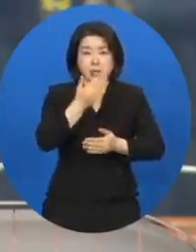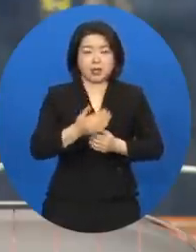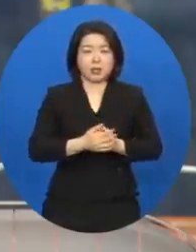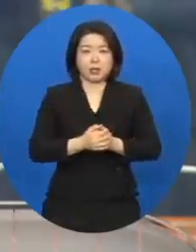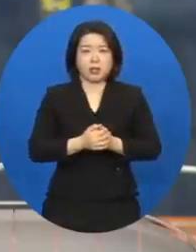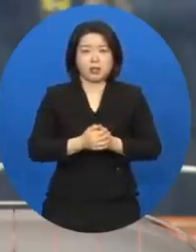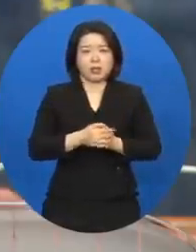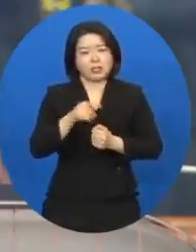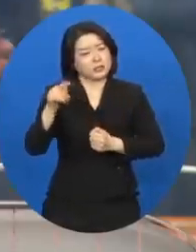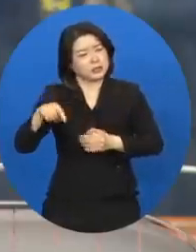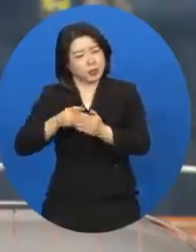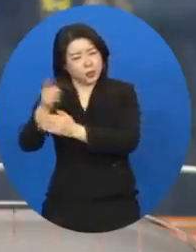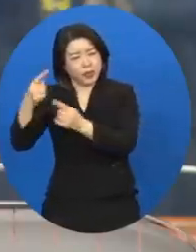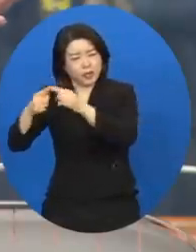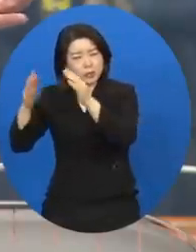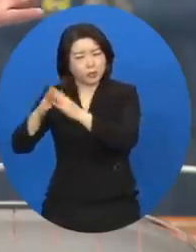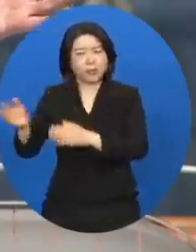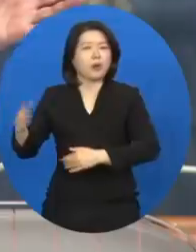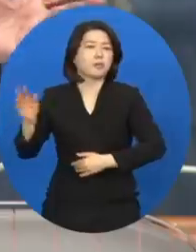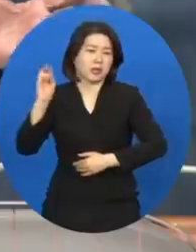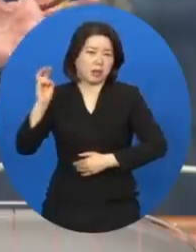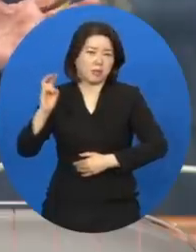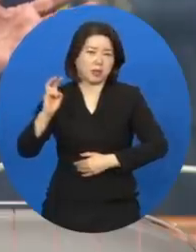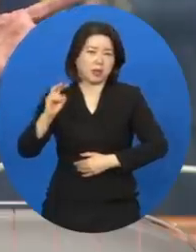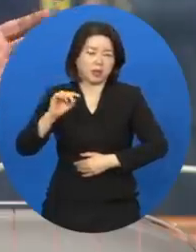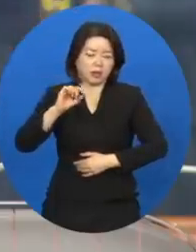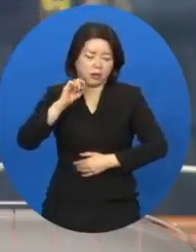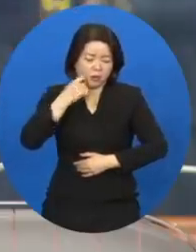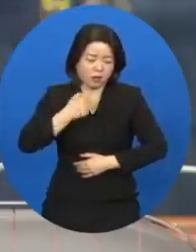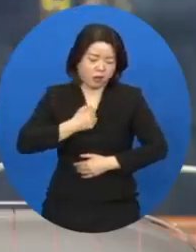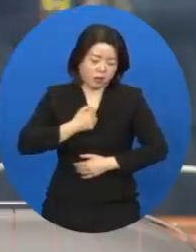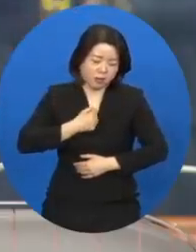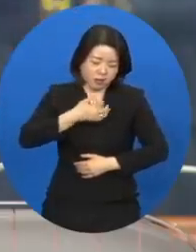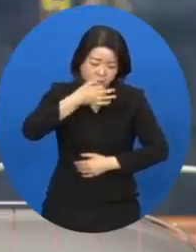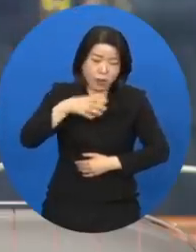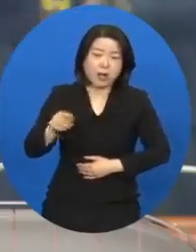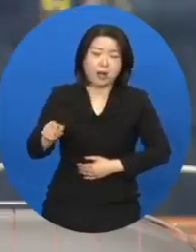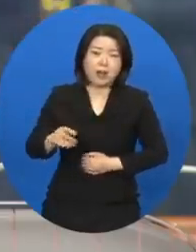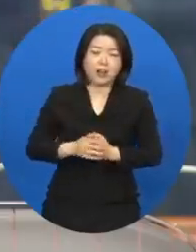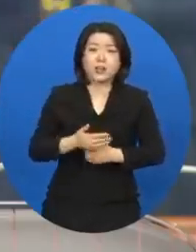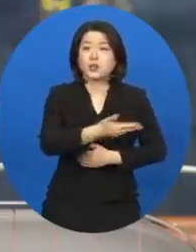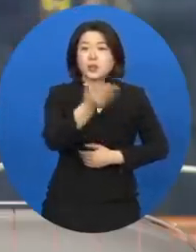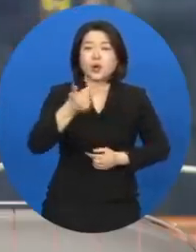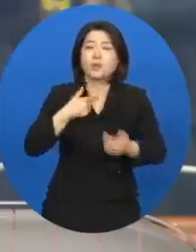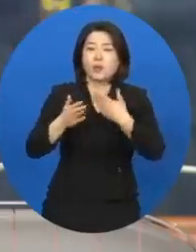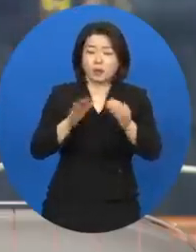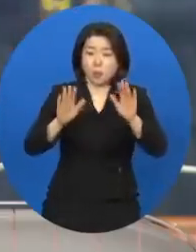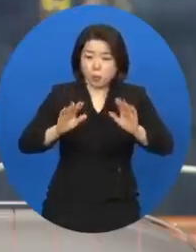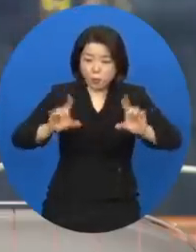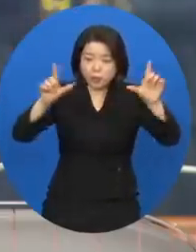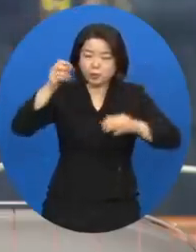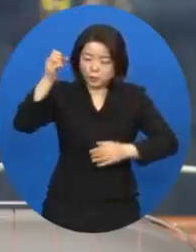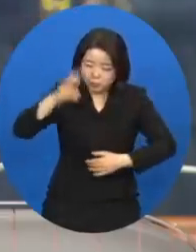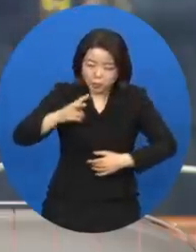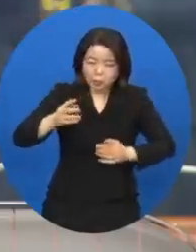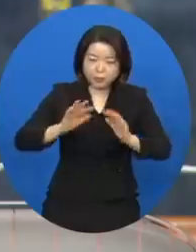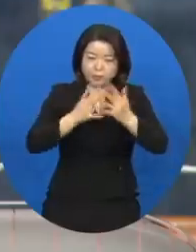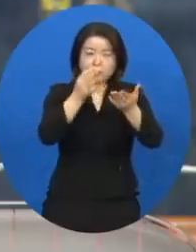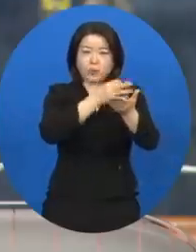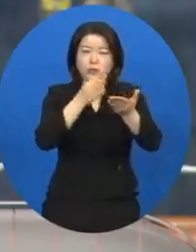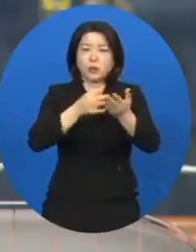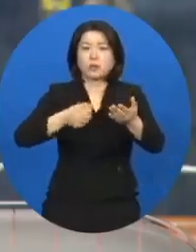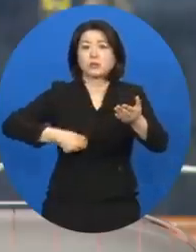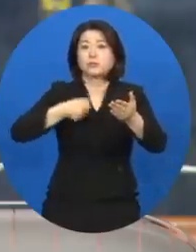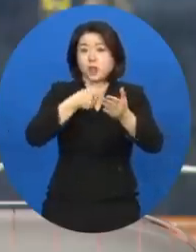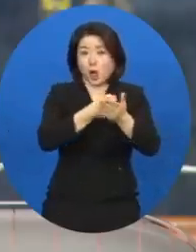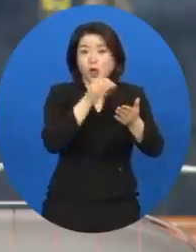숨막히잖아요. 아마 여러분들 다 지금 겪고 있는 일이고 올해도 아마 또 건축원금 작정합니다. 그